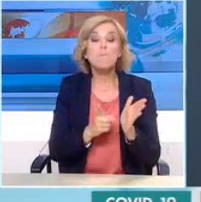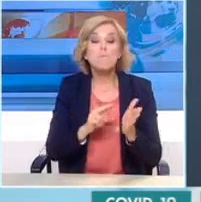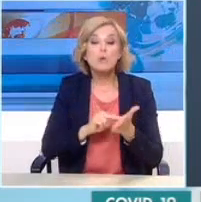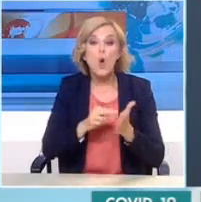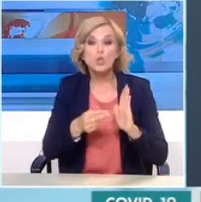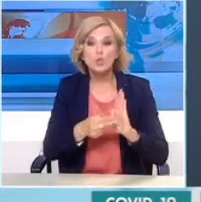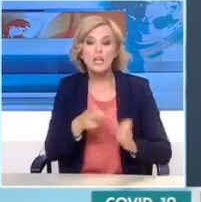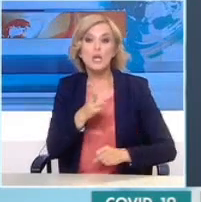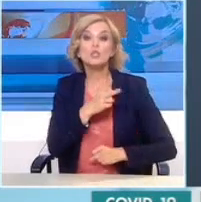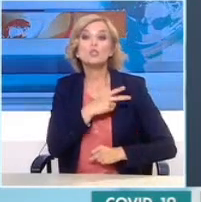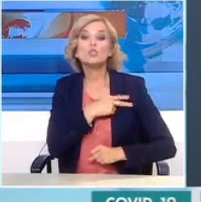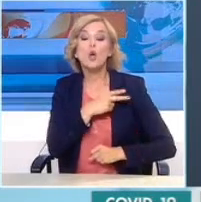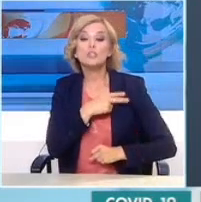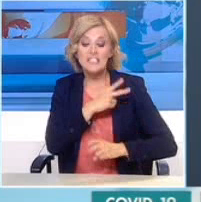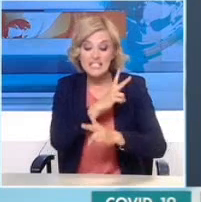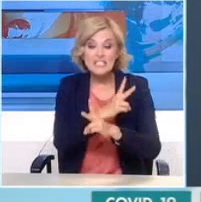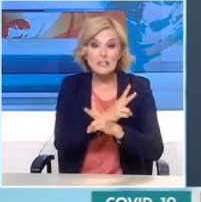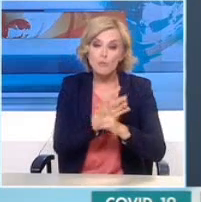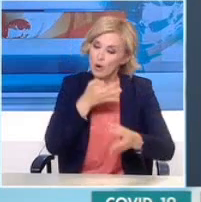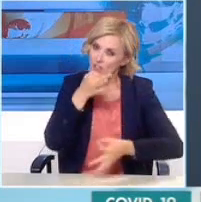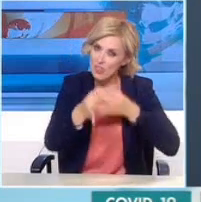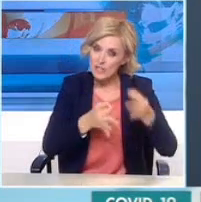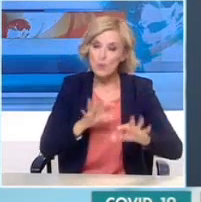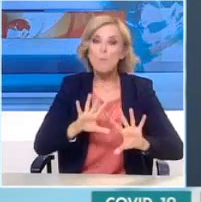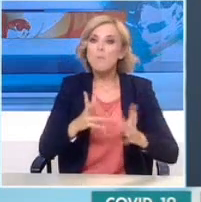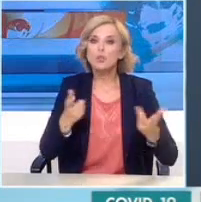μάσκας, να μην δίνεται η ψεύτικη αίσθηση ασφάλειας.